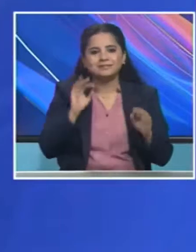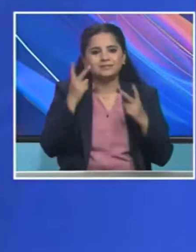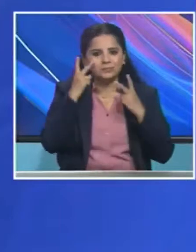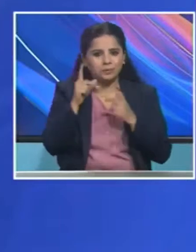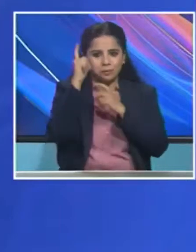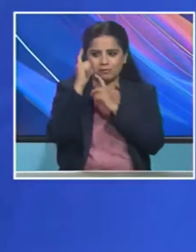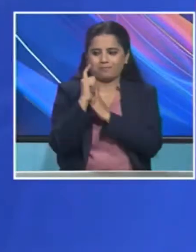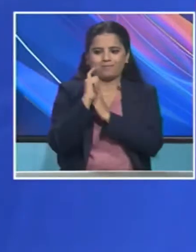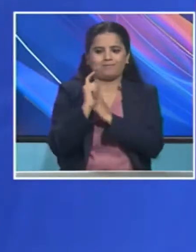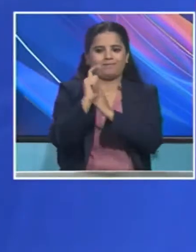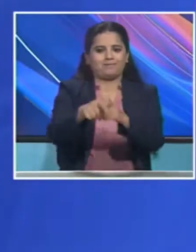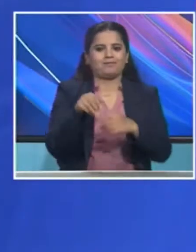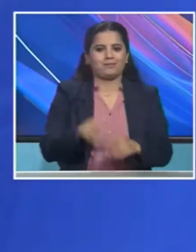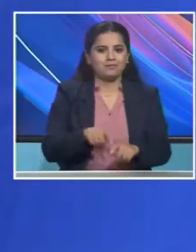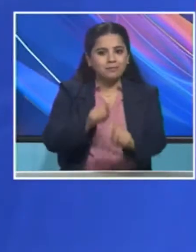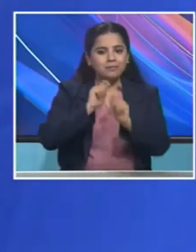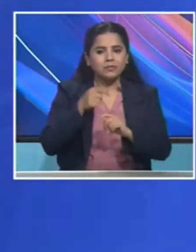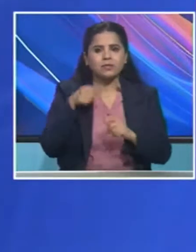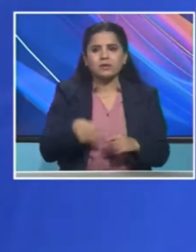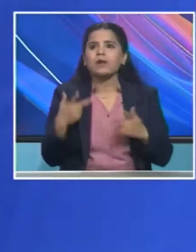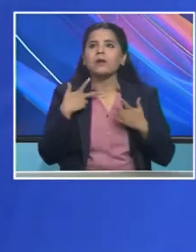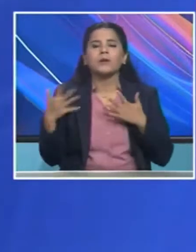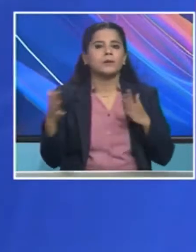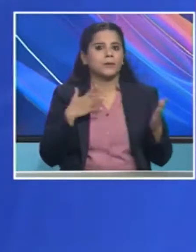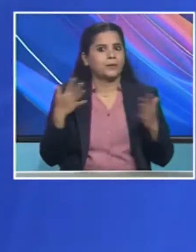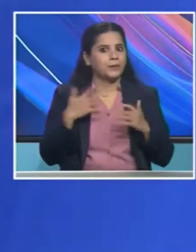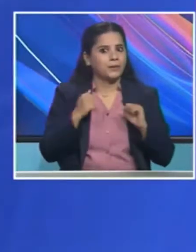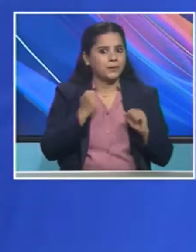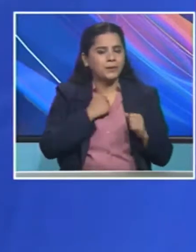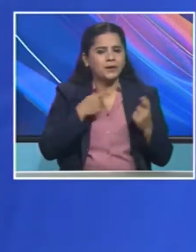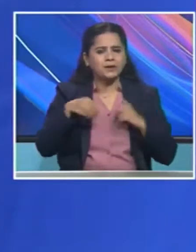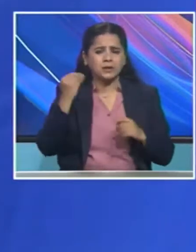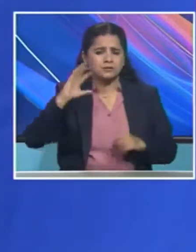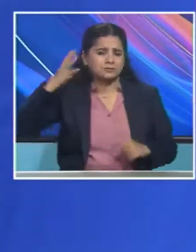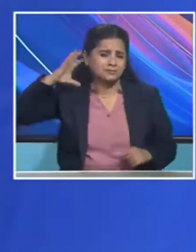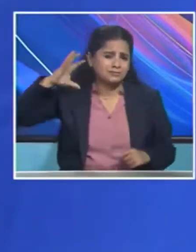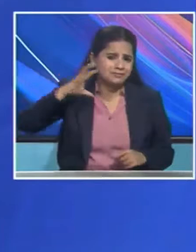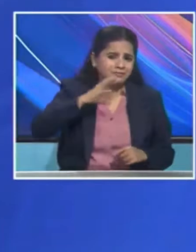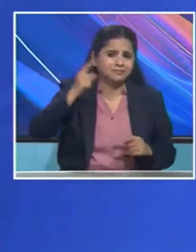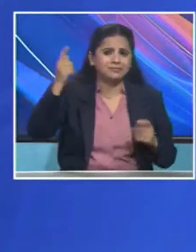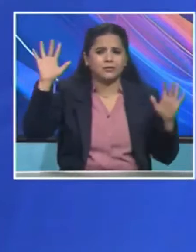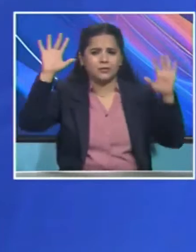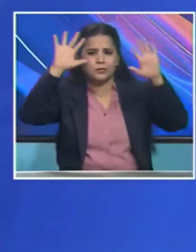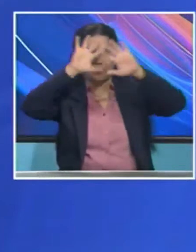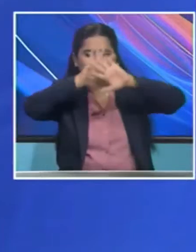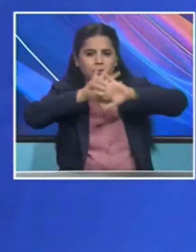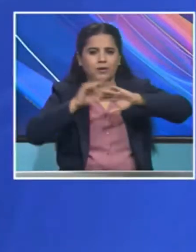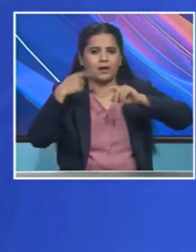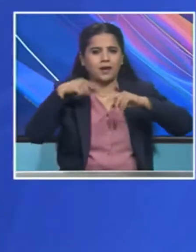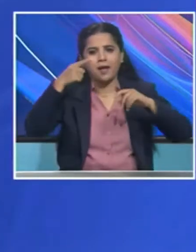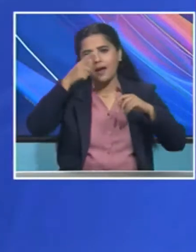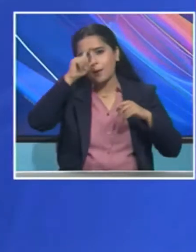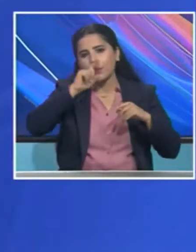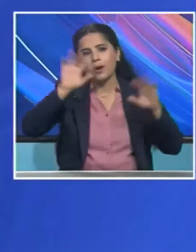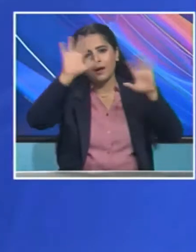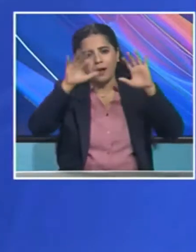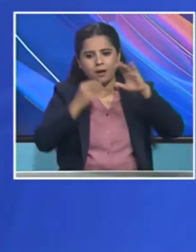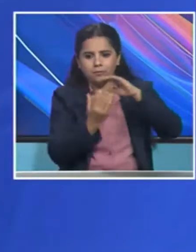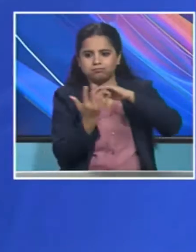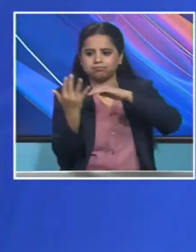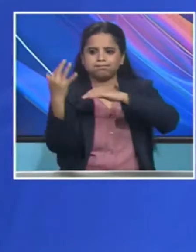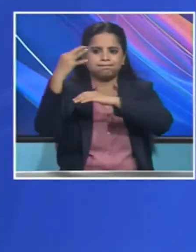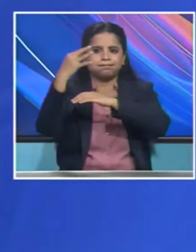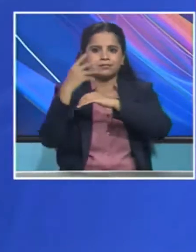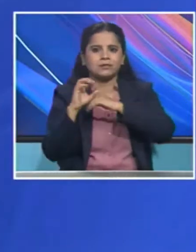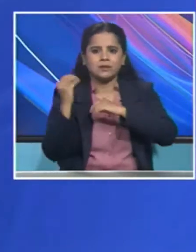आज के मौसम में जहां कभी सूरज बादलों से निकलता हुआ और कभी बादल